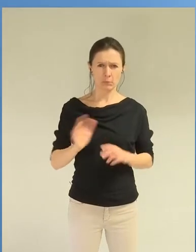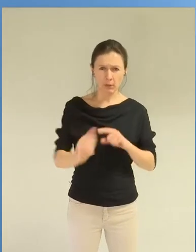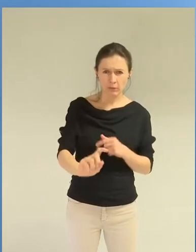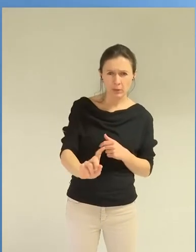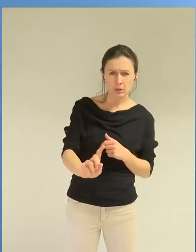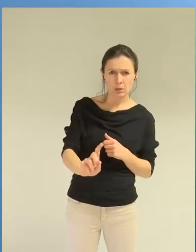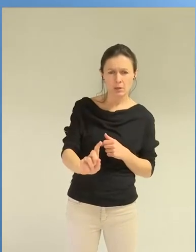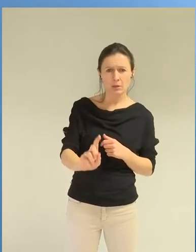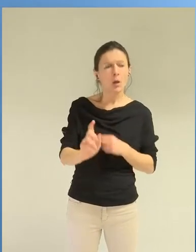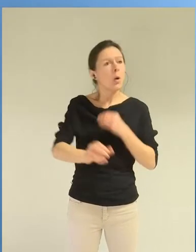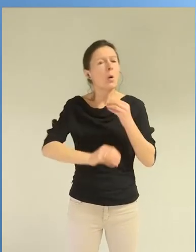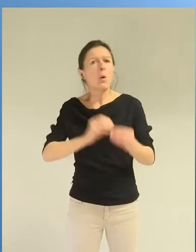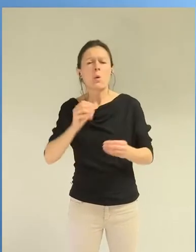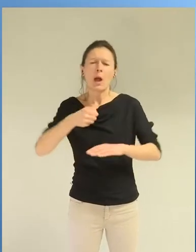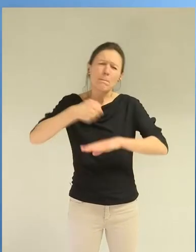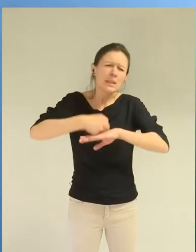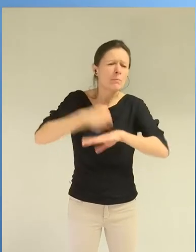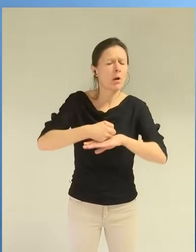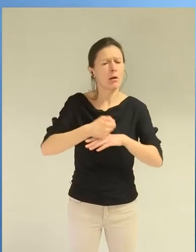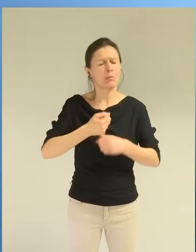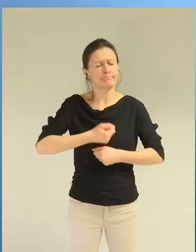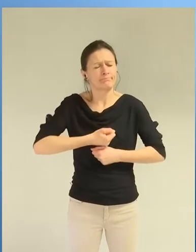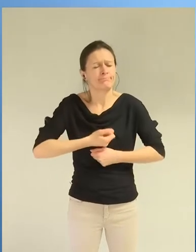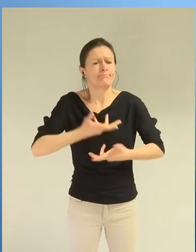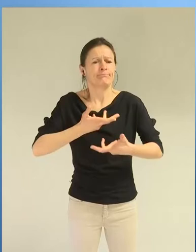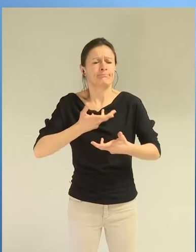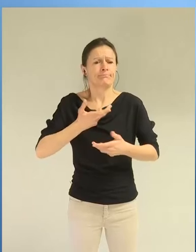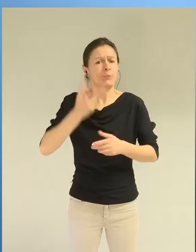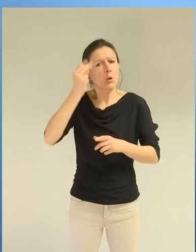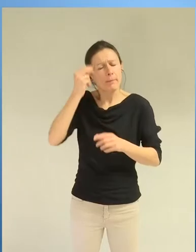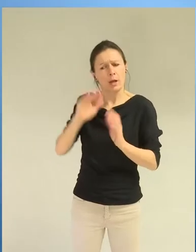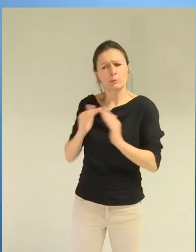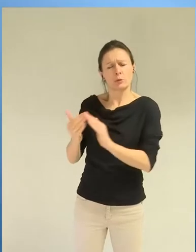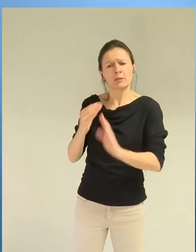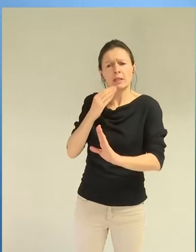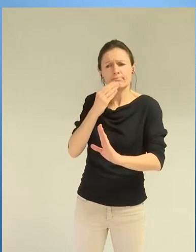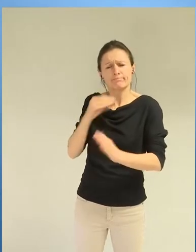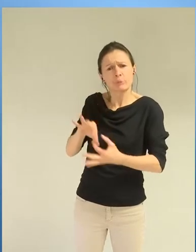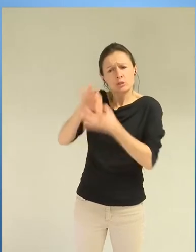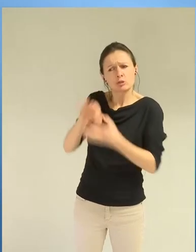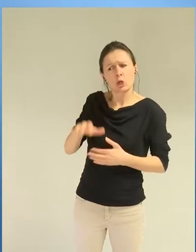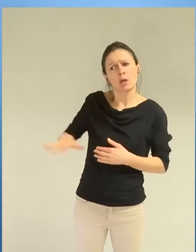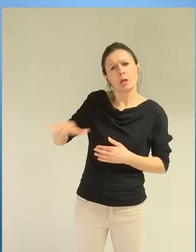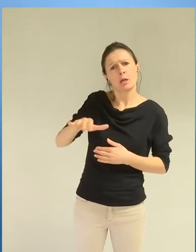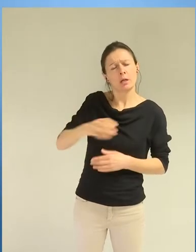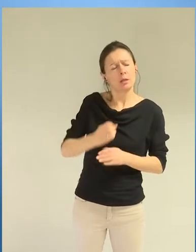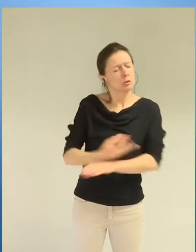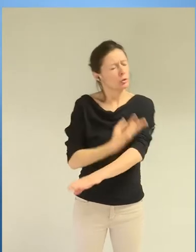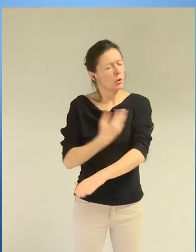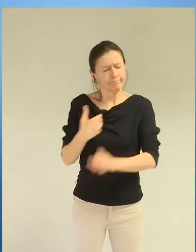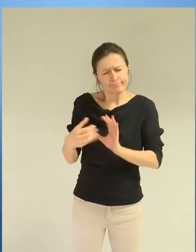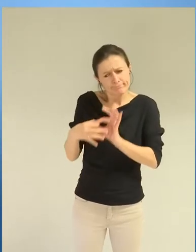l'émotion et pas seulement de la communauté juive pouvez-vous au moins nous dire en votre for intérieur